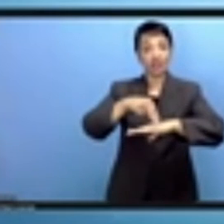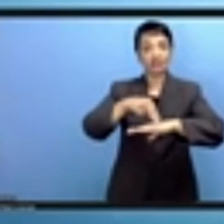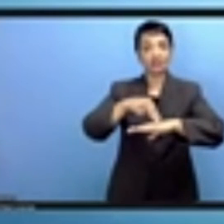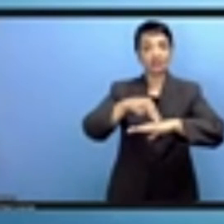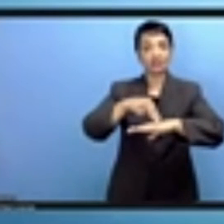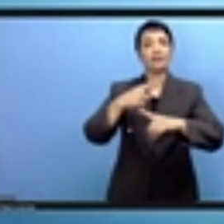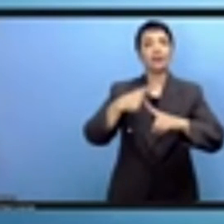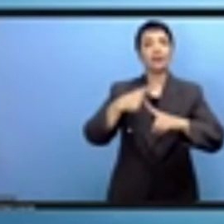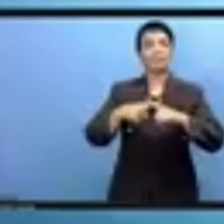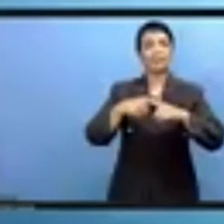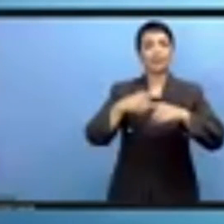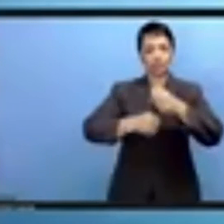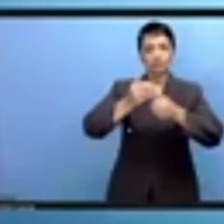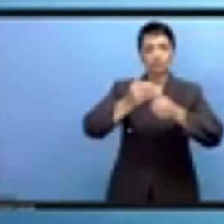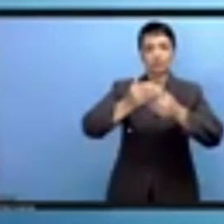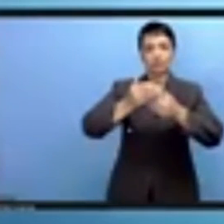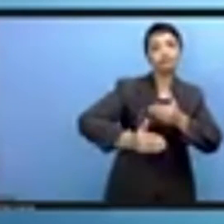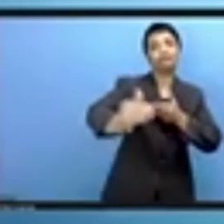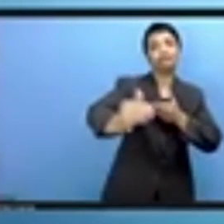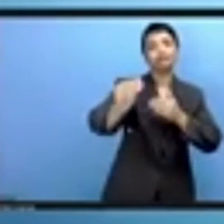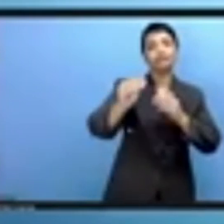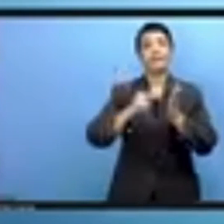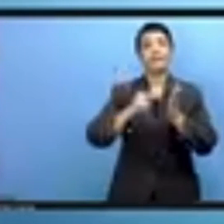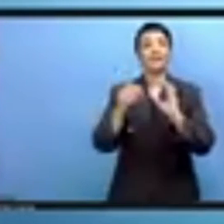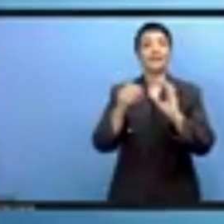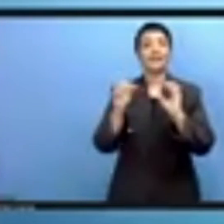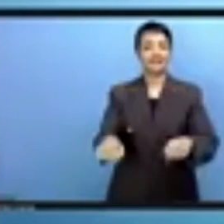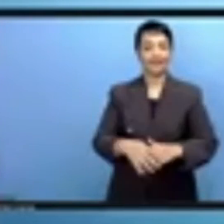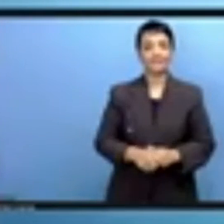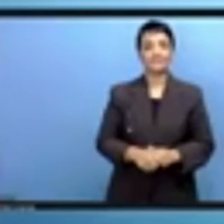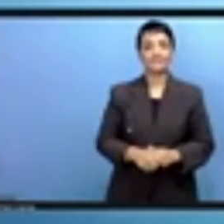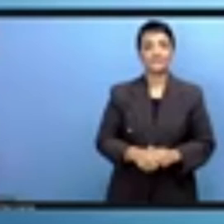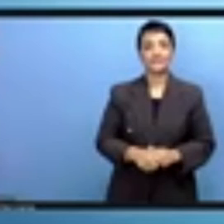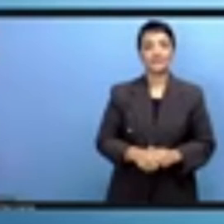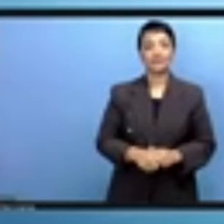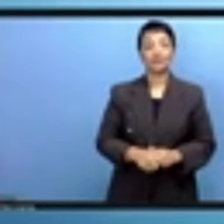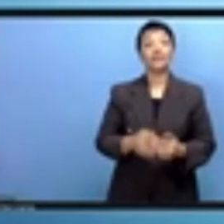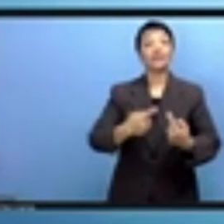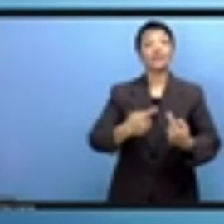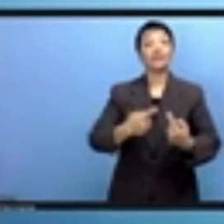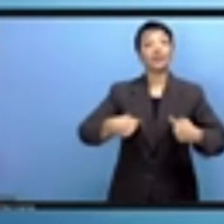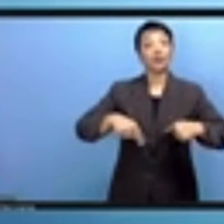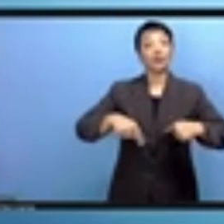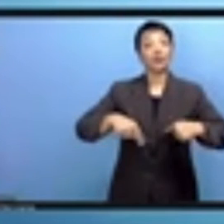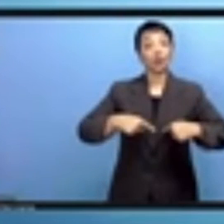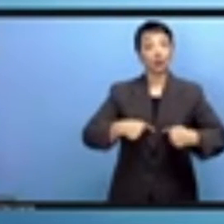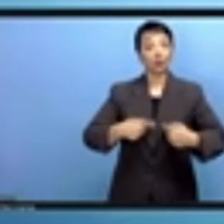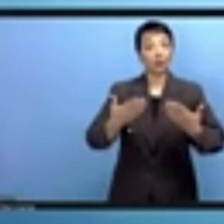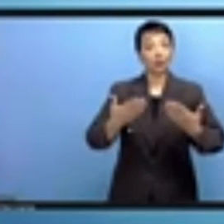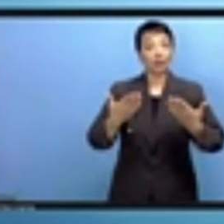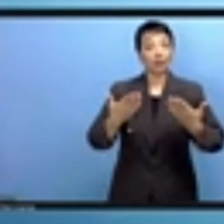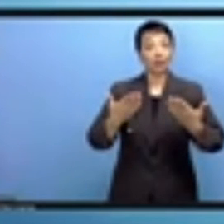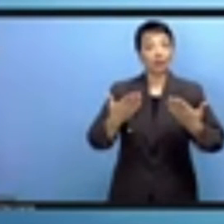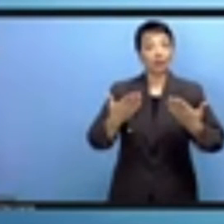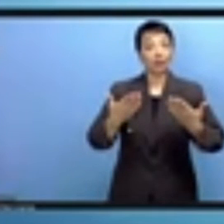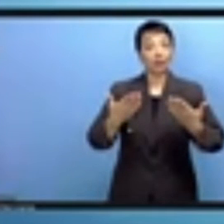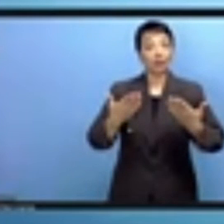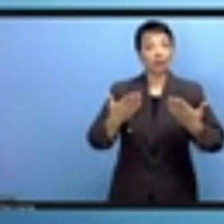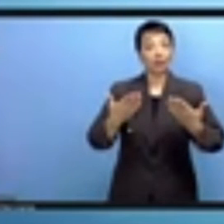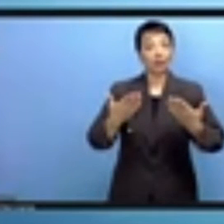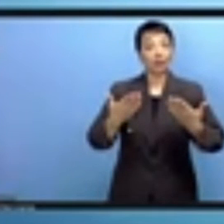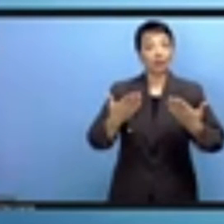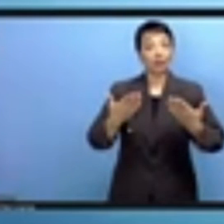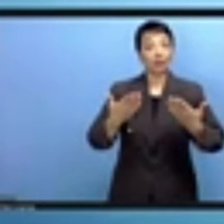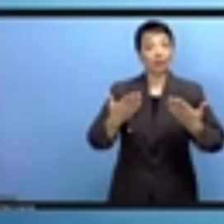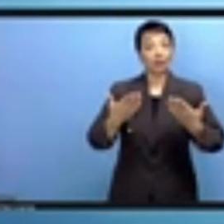互联网的发展已经纳入到埃塞俄比亚的十年发展规划的计划当